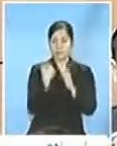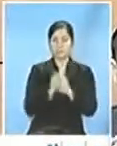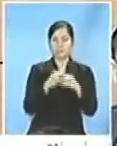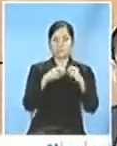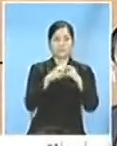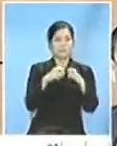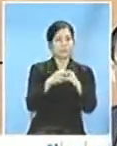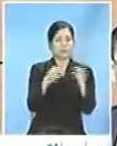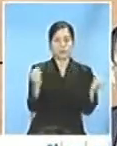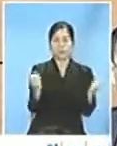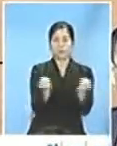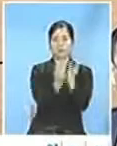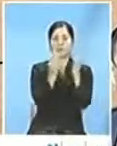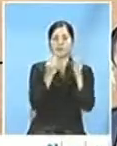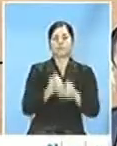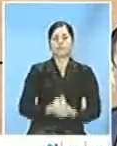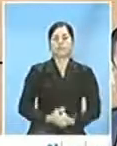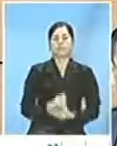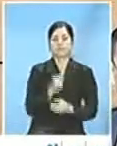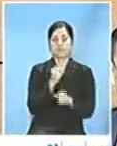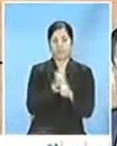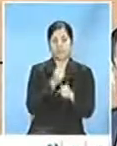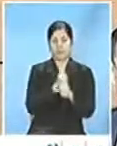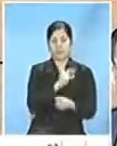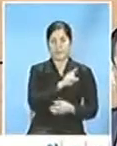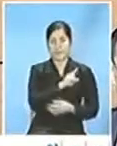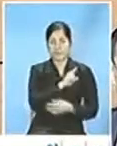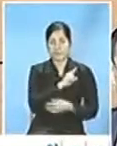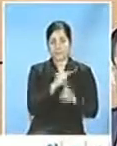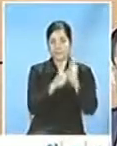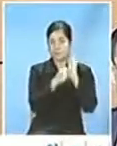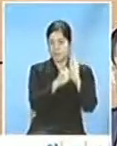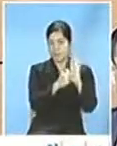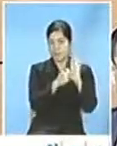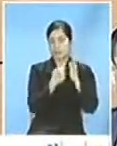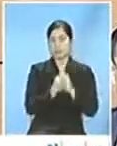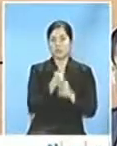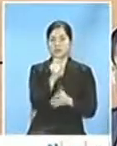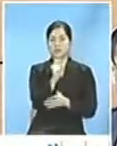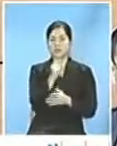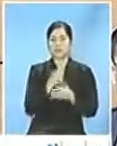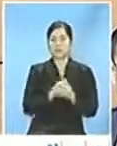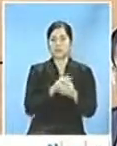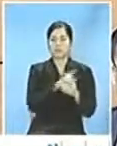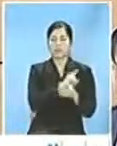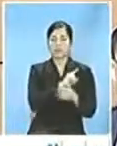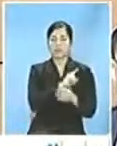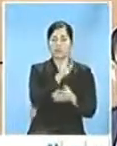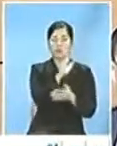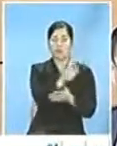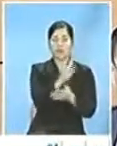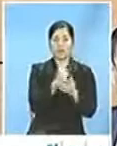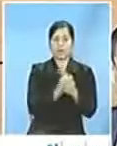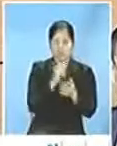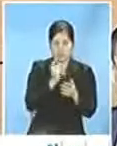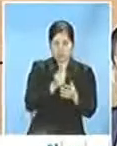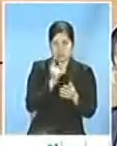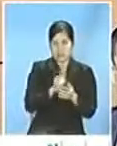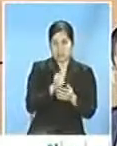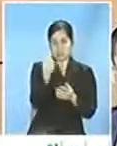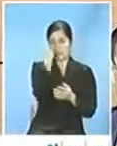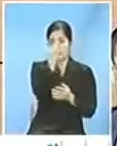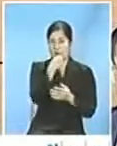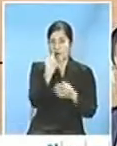ทบโดยตรงเข้ามาทำหน้าที่เป็นผู้เสนอแทนทั้งที่หน้าที่นี้เป็นผู้เสนอคือรัฐบ